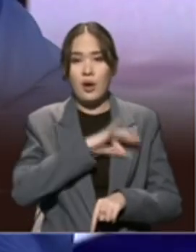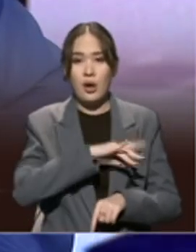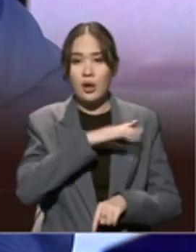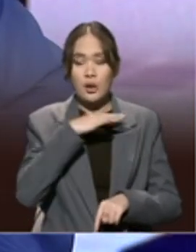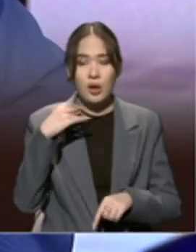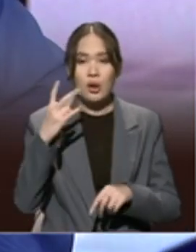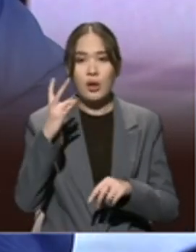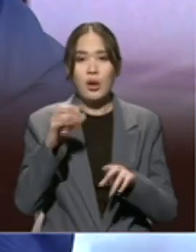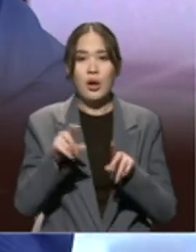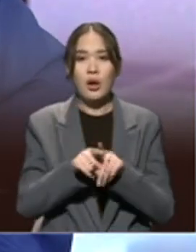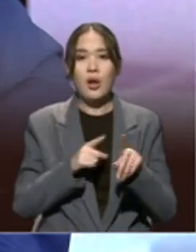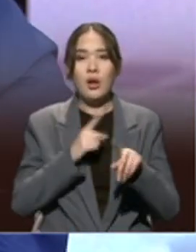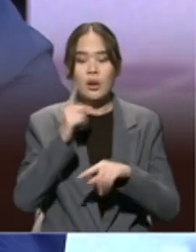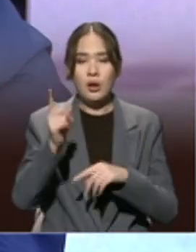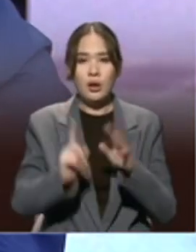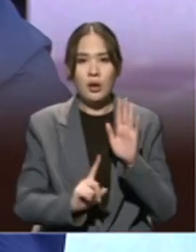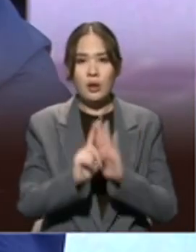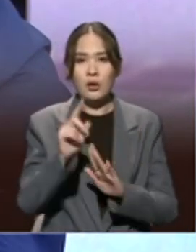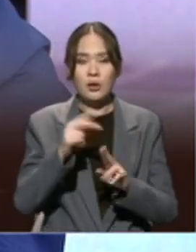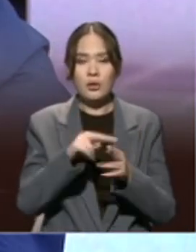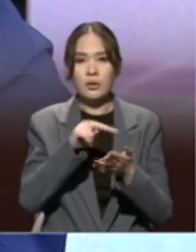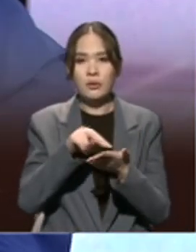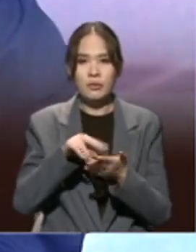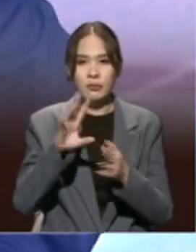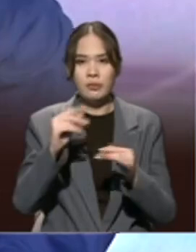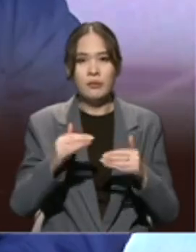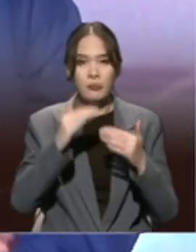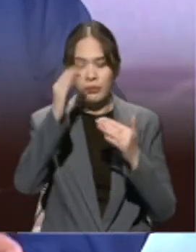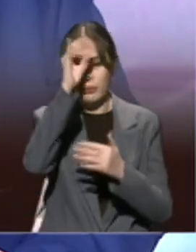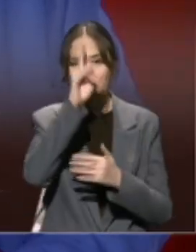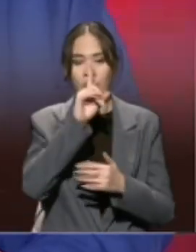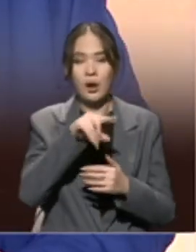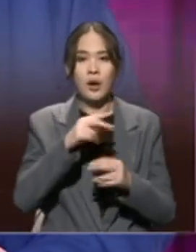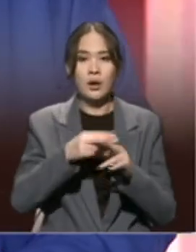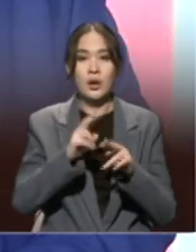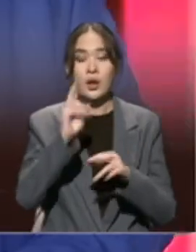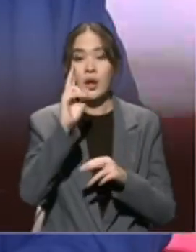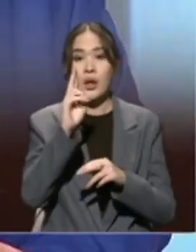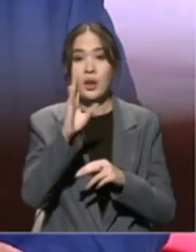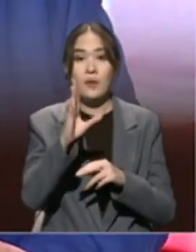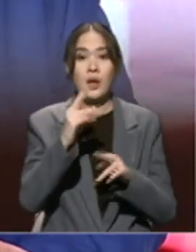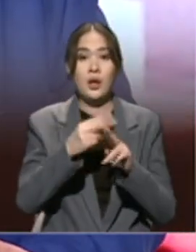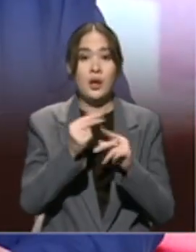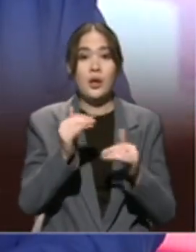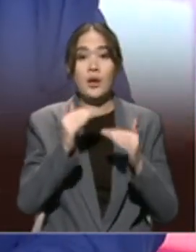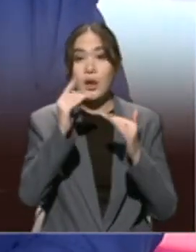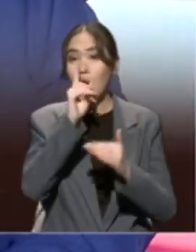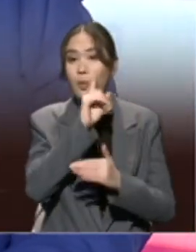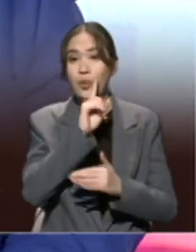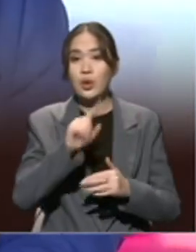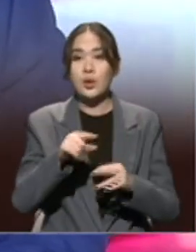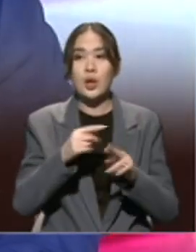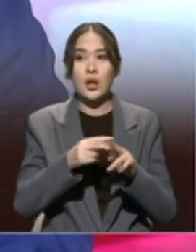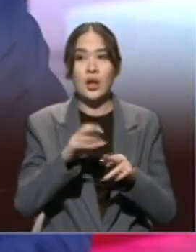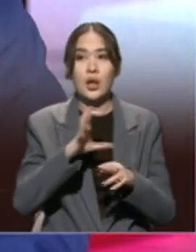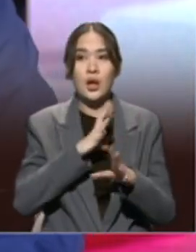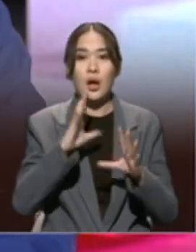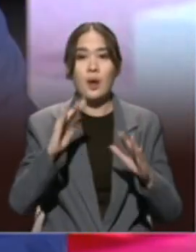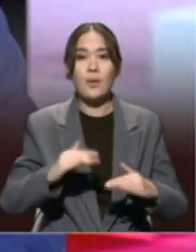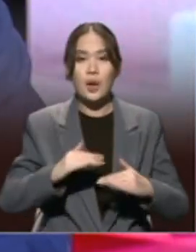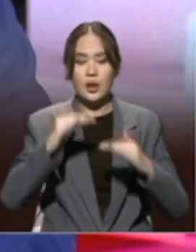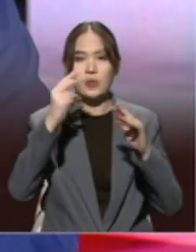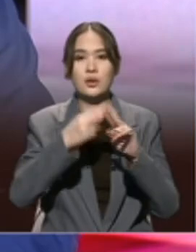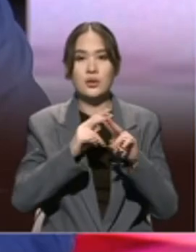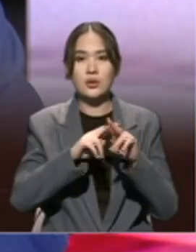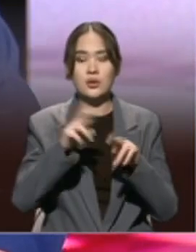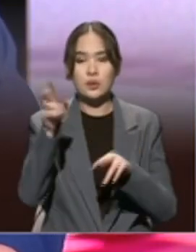жатқан шикізаттан байланысты. Шикізаттың бағасы көтерілмесе, онда тұрғын үйдің бағасы көтерілмейді. Өзі ретретімен шикізаттың бағасы көтеріп жібереді. Мысалы,